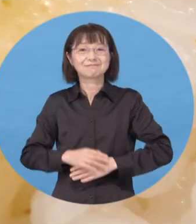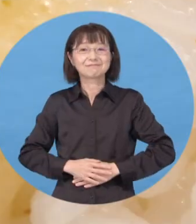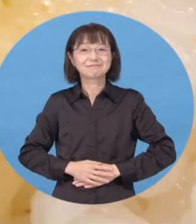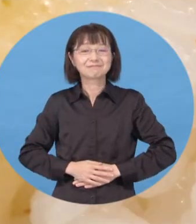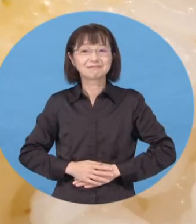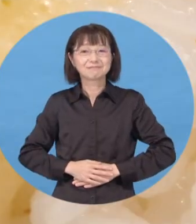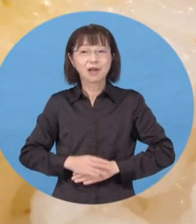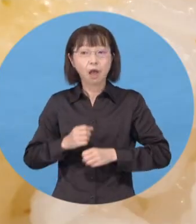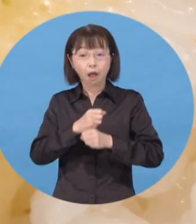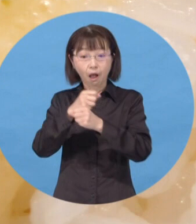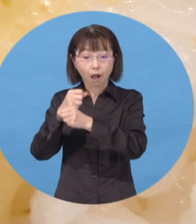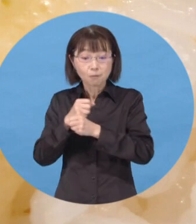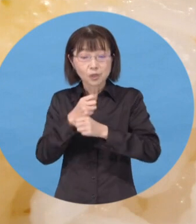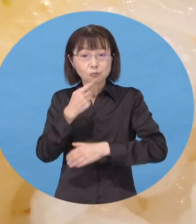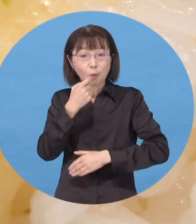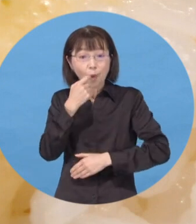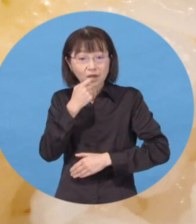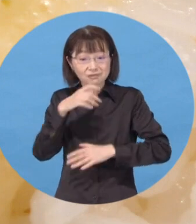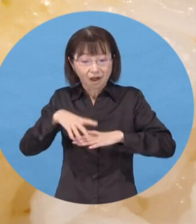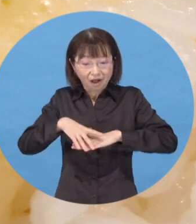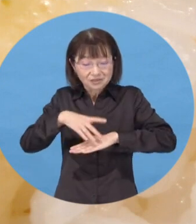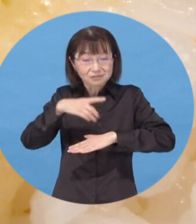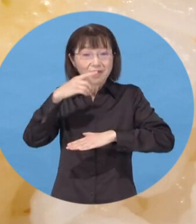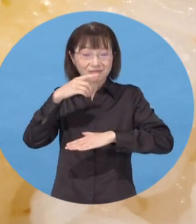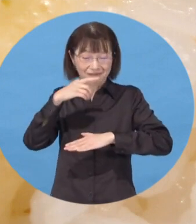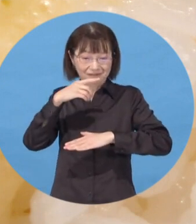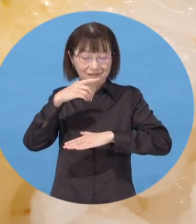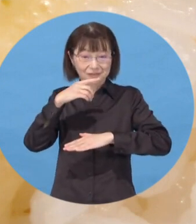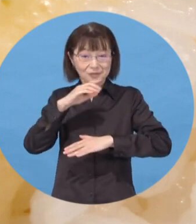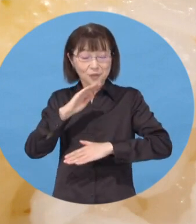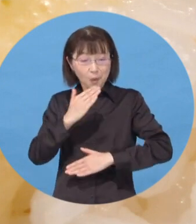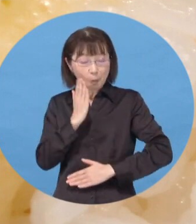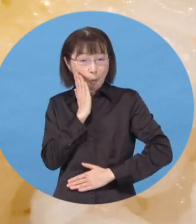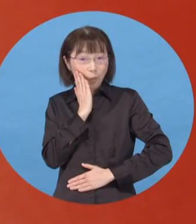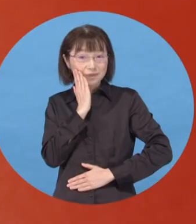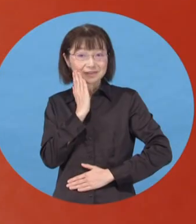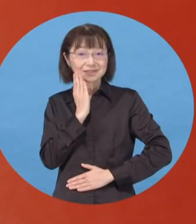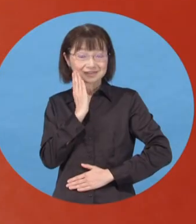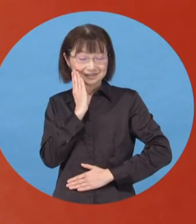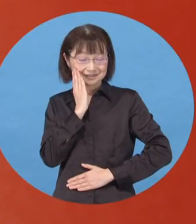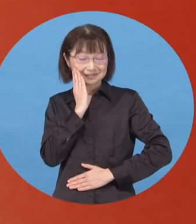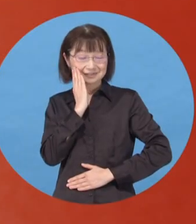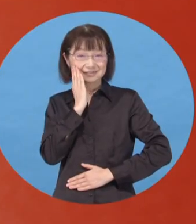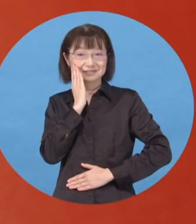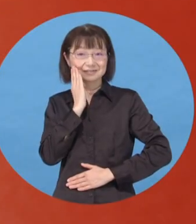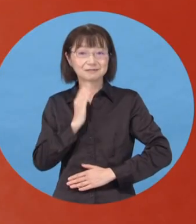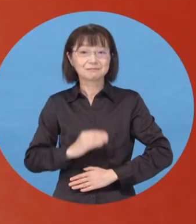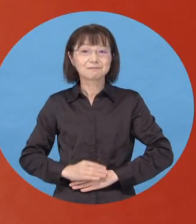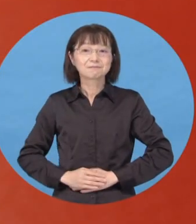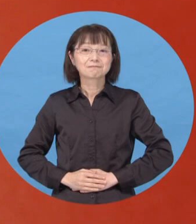味噌味初めていただいたけど、まろやかな甘みで美味しい。